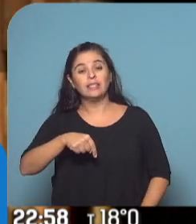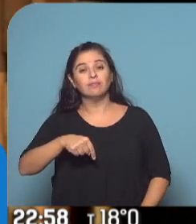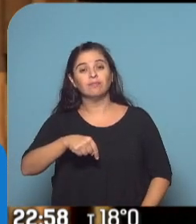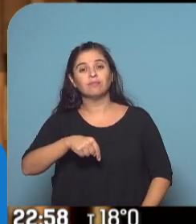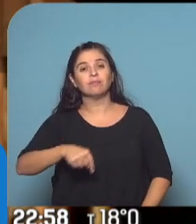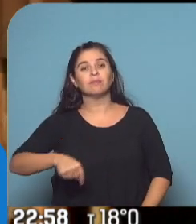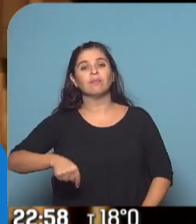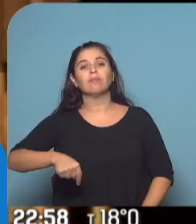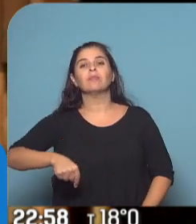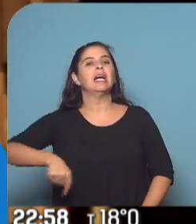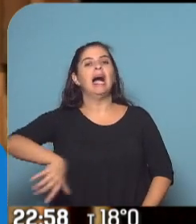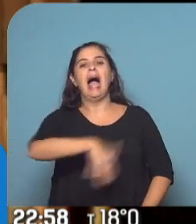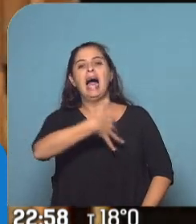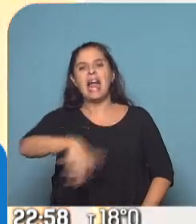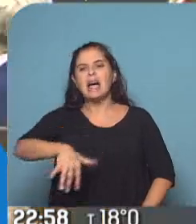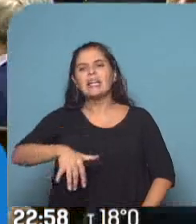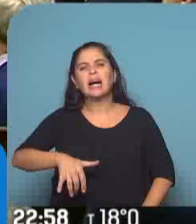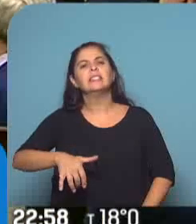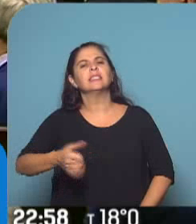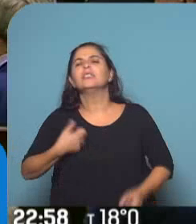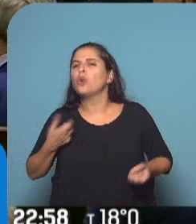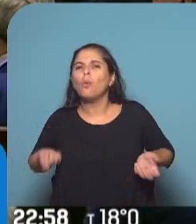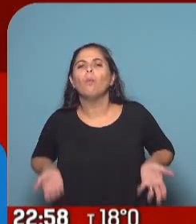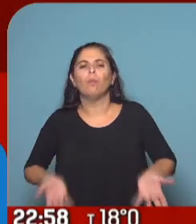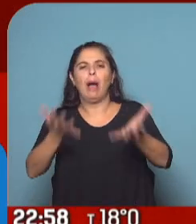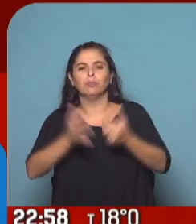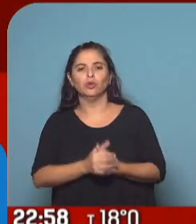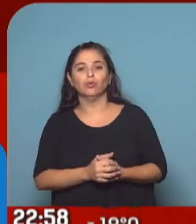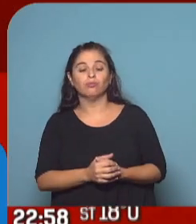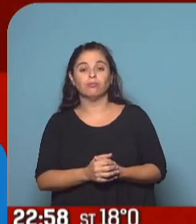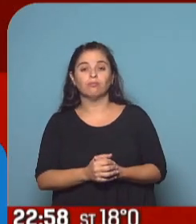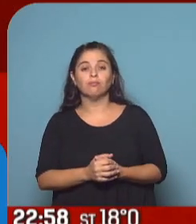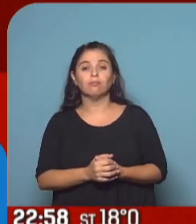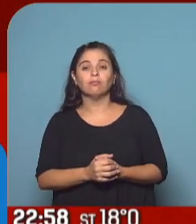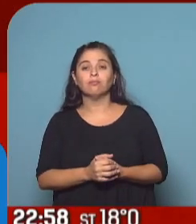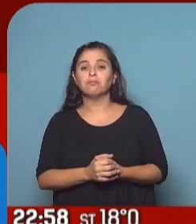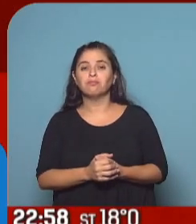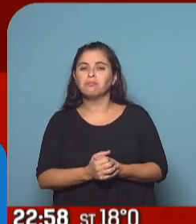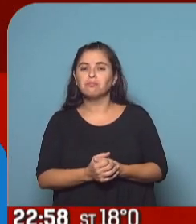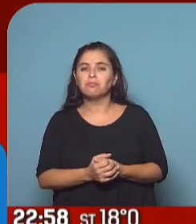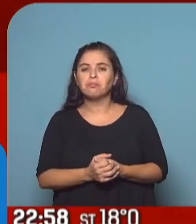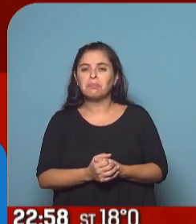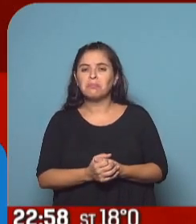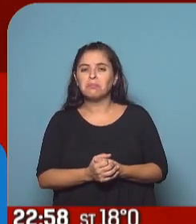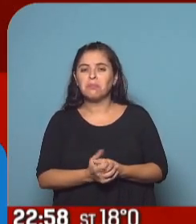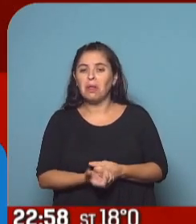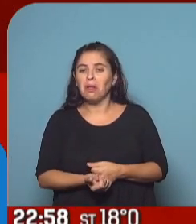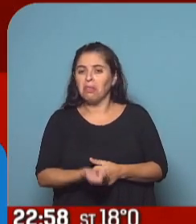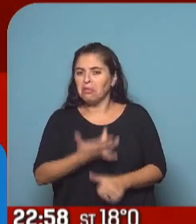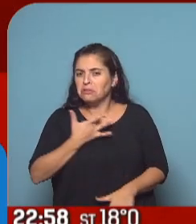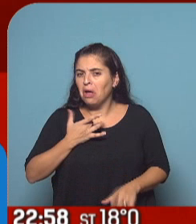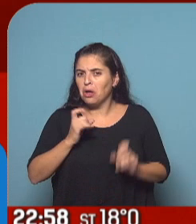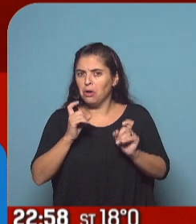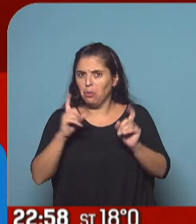після наступних президентських виборів. У нас нет никакого желания создавать